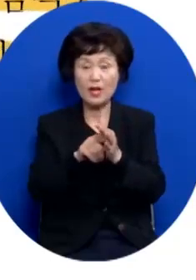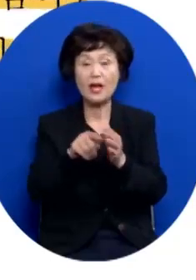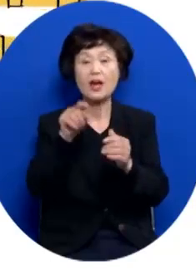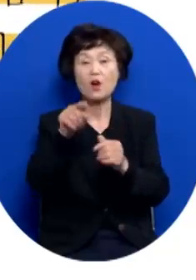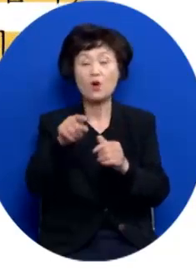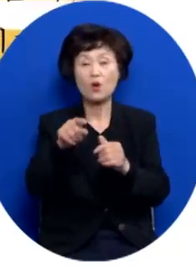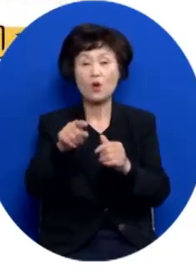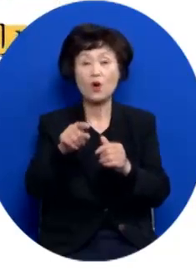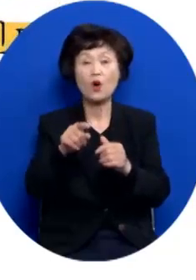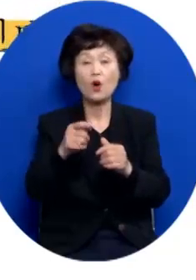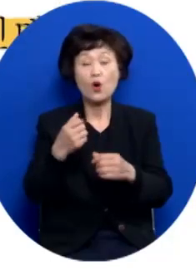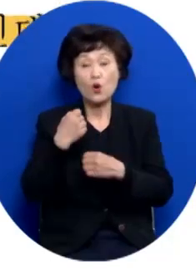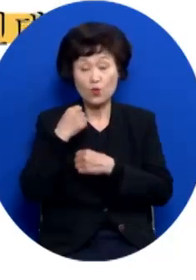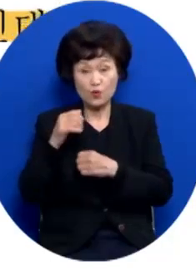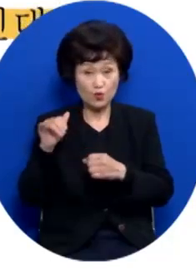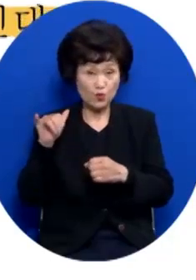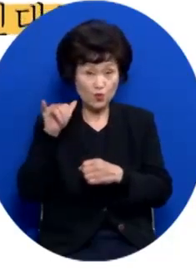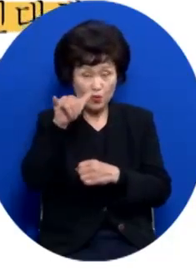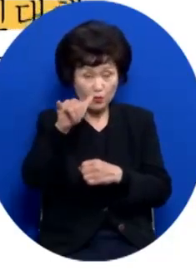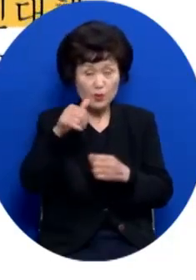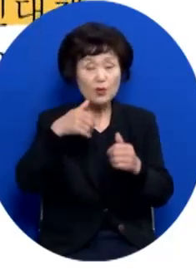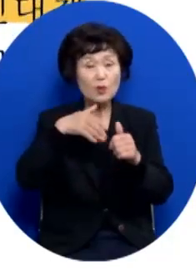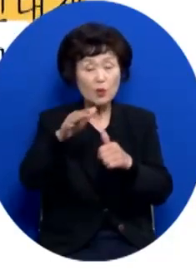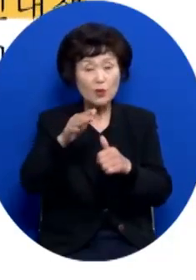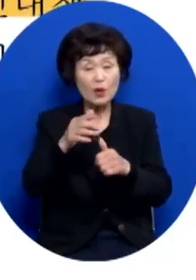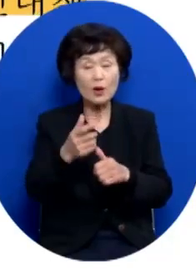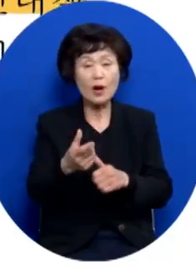발표했습니다. 또 군수송기를 급파하고